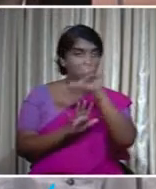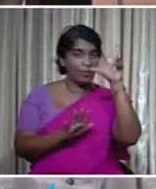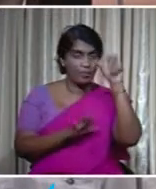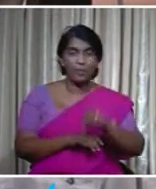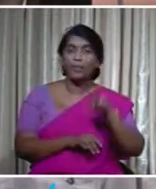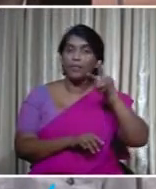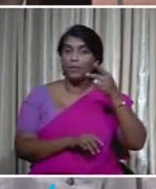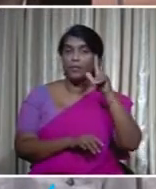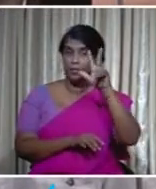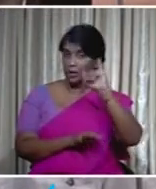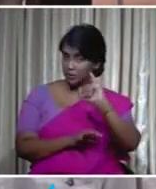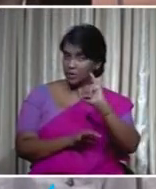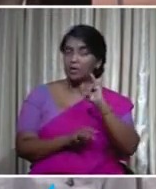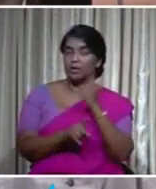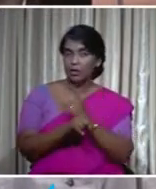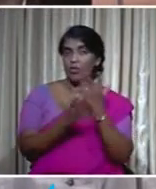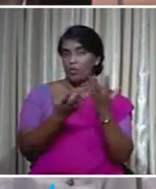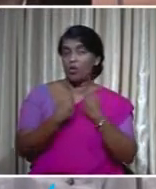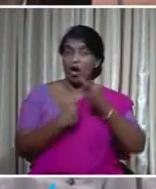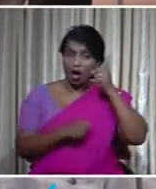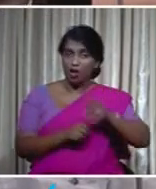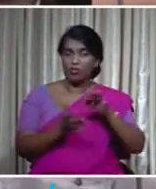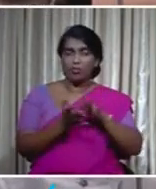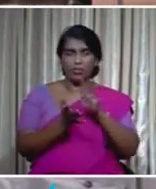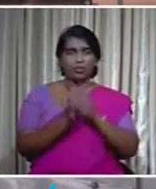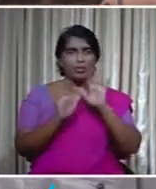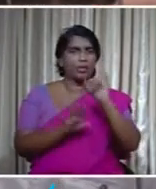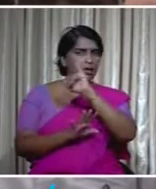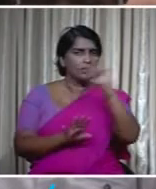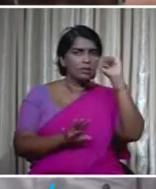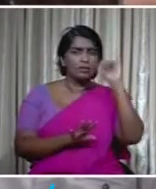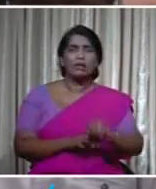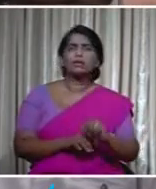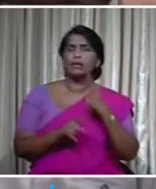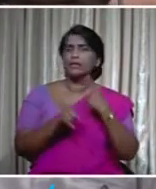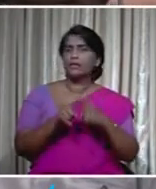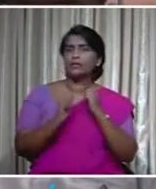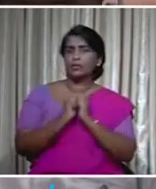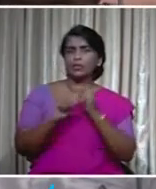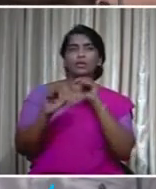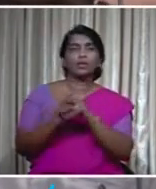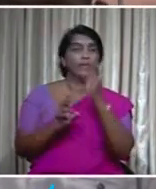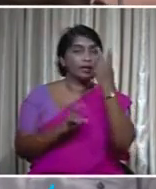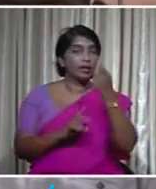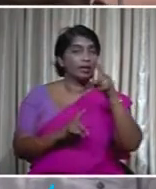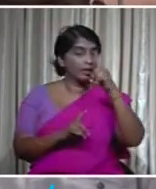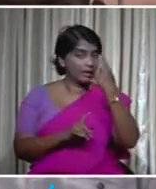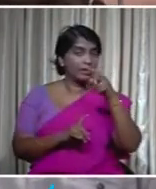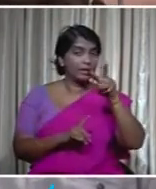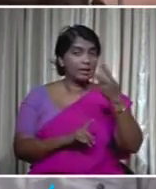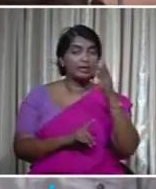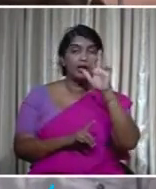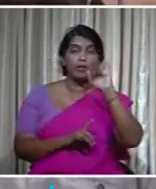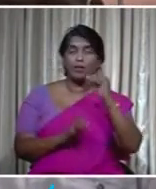18,286 பேர் தேவை. ஆனால் 16,987 பேர் தான் இருக்கிறார்கள், 1,299 பேர் பற்றாக்குறையாக இருக்கிறது. இது ஒரு